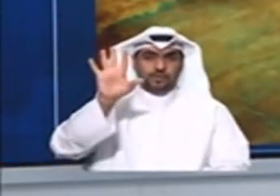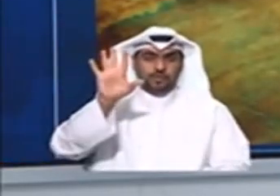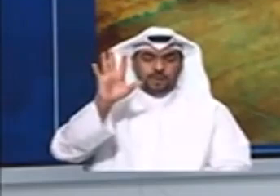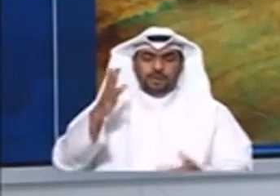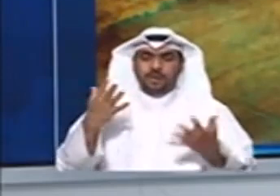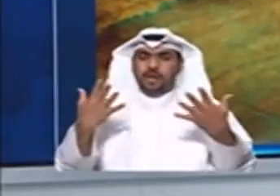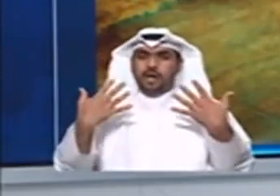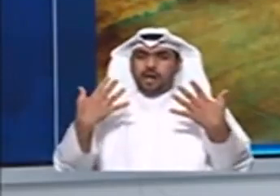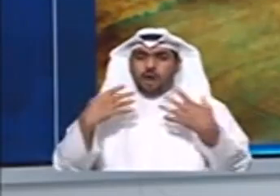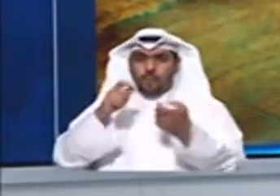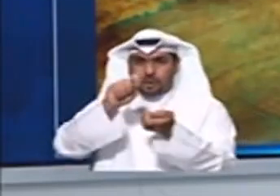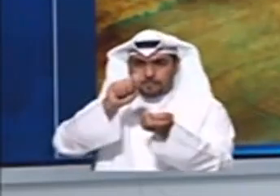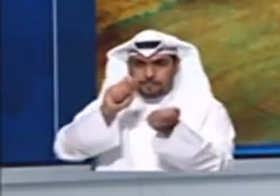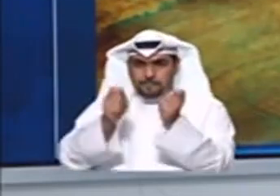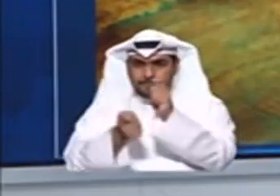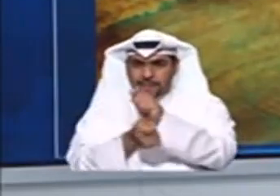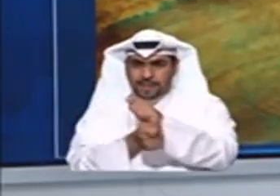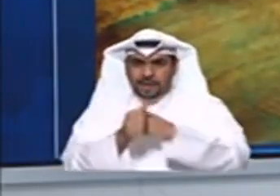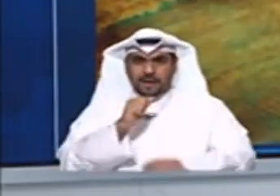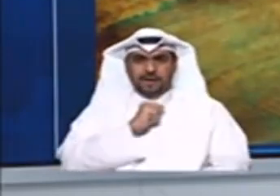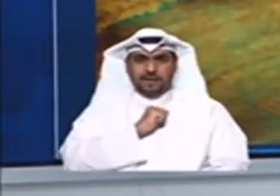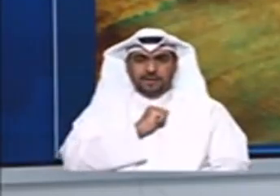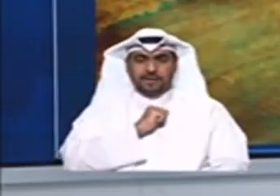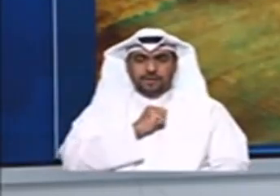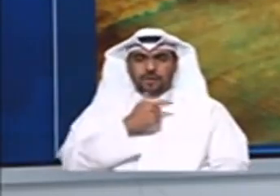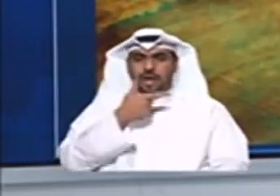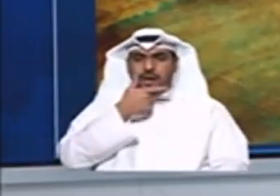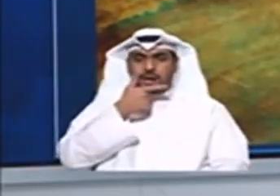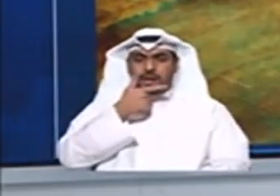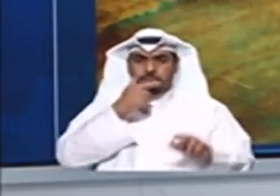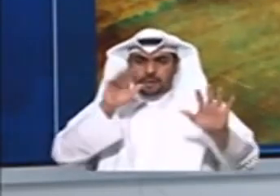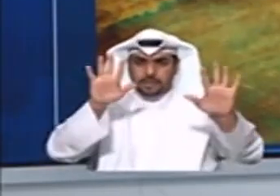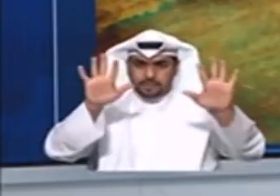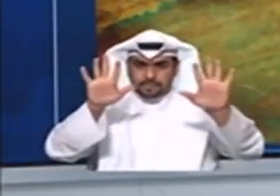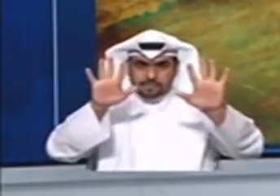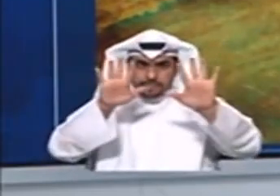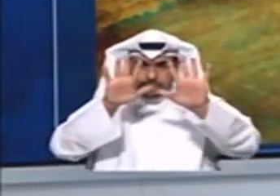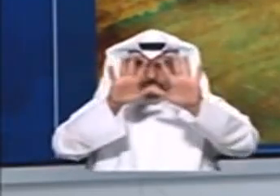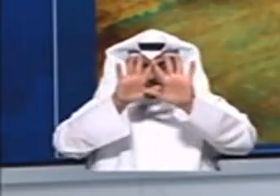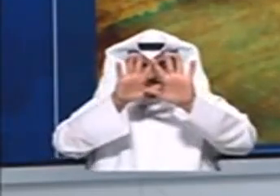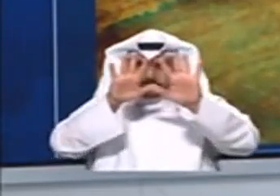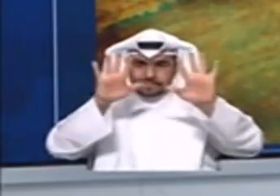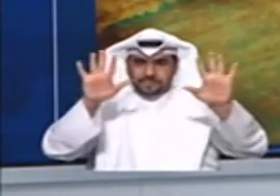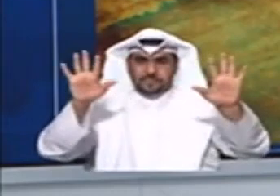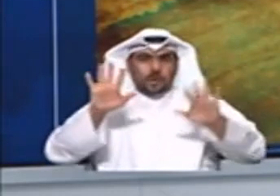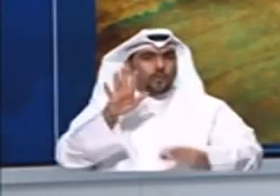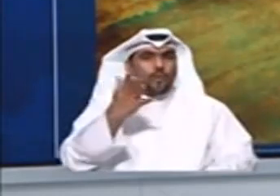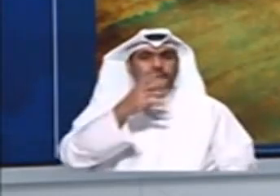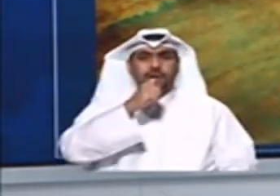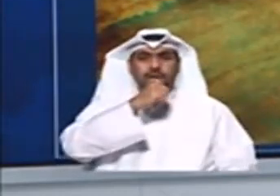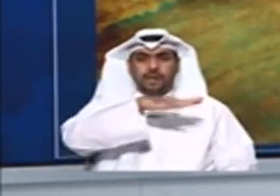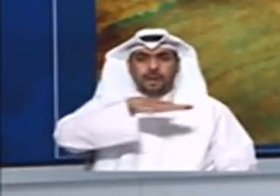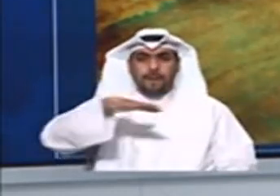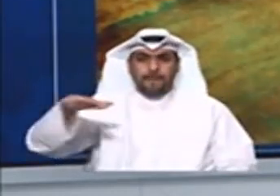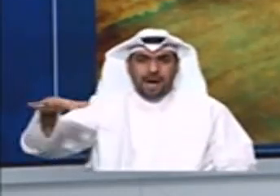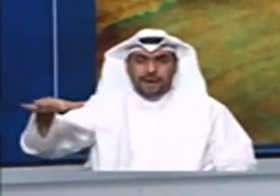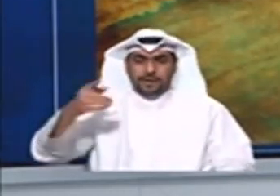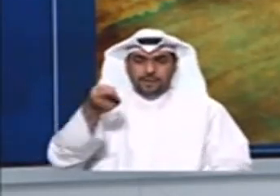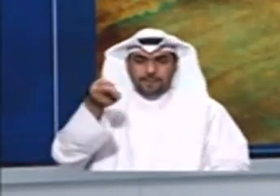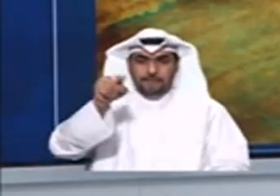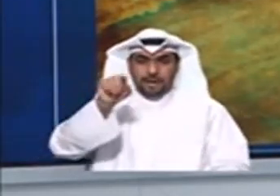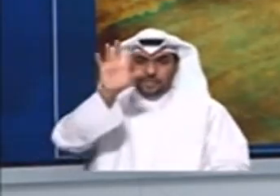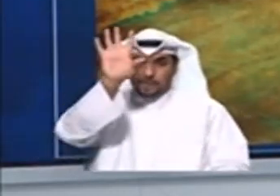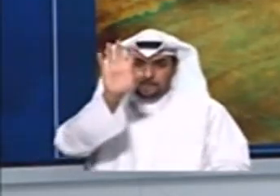على المناطق الساحلية، مع استمرار ظهور الضباب على هذه المناطق راح يبدي ينقشع في منتصف يوم الغد. أيضا